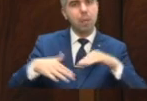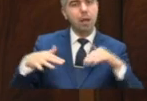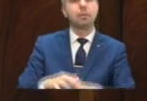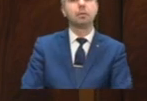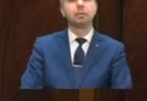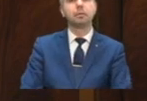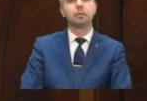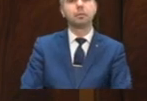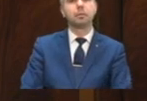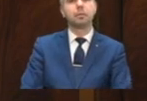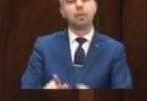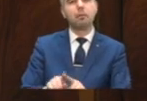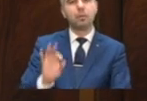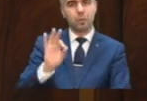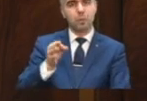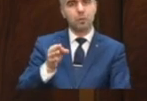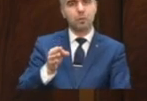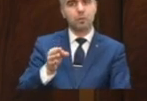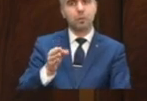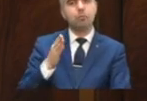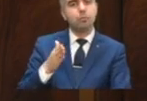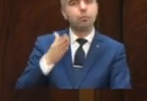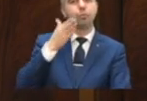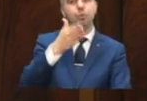أنه يمشيوا يزوروا المناطق الصناعية